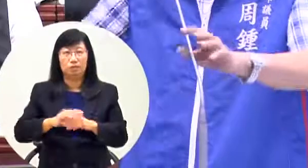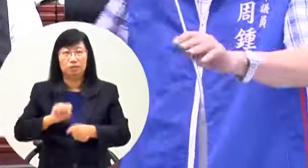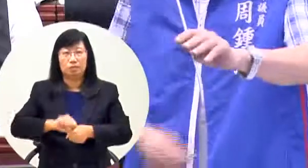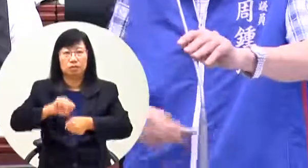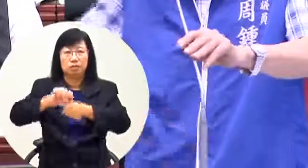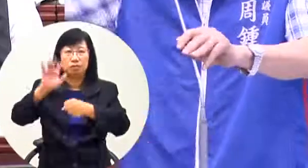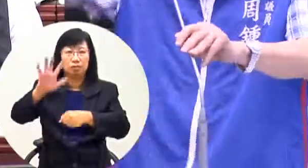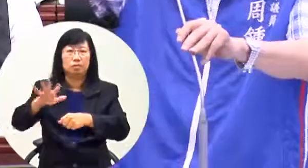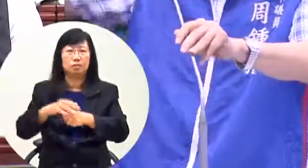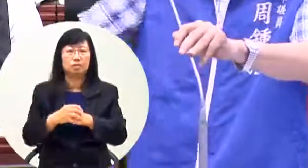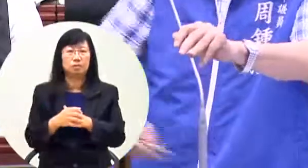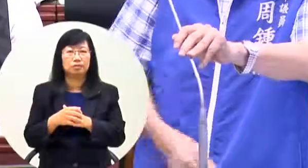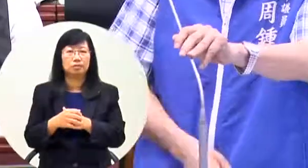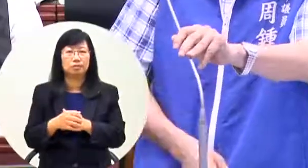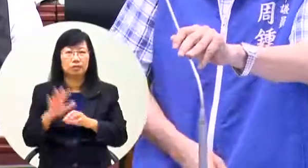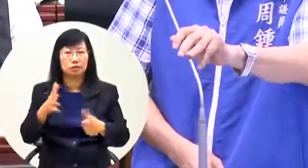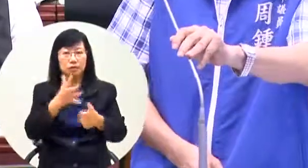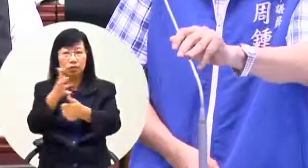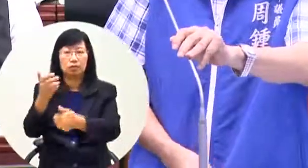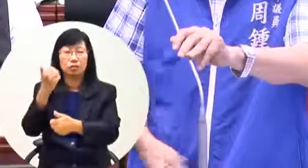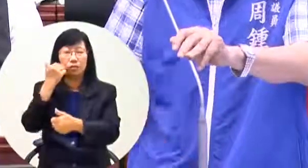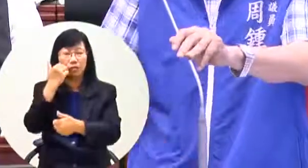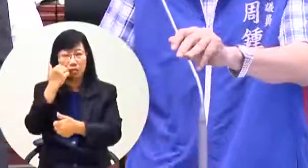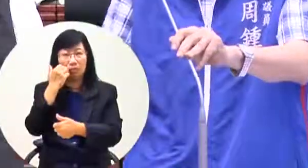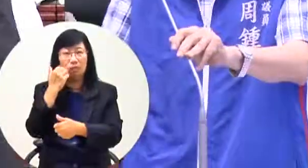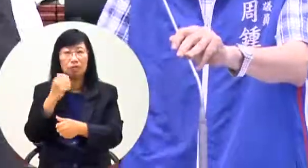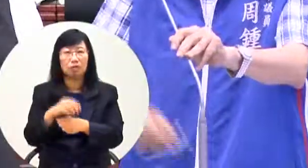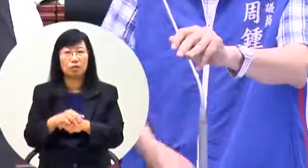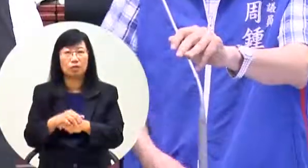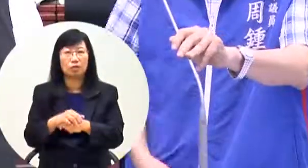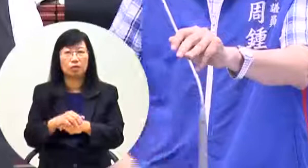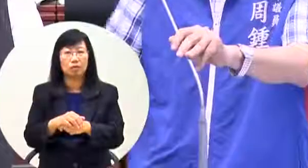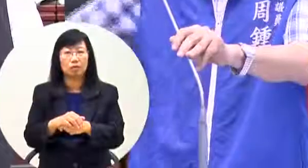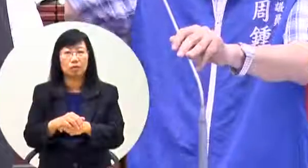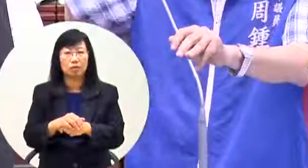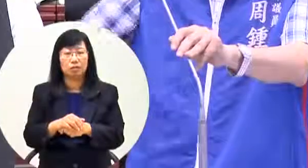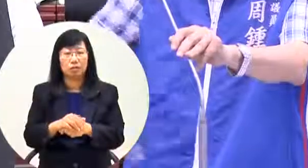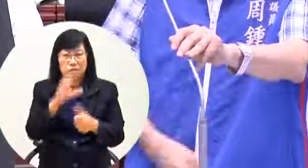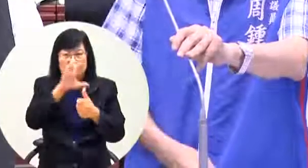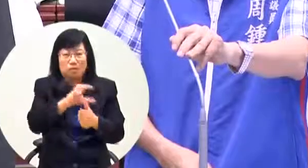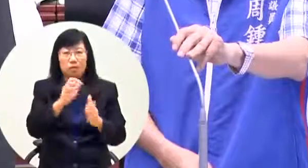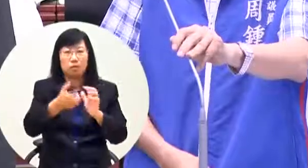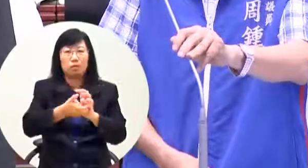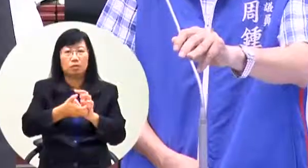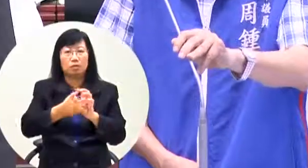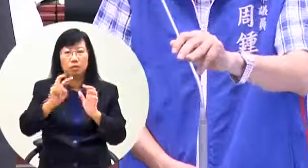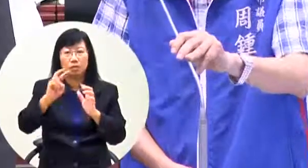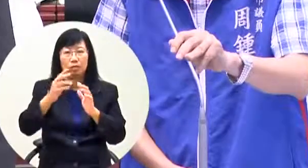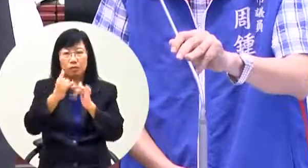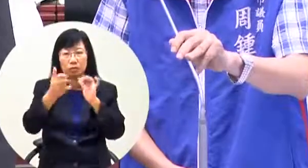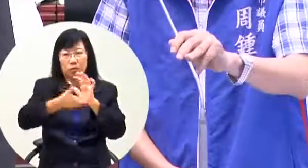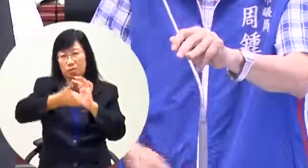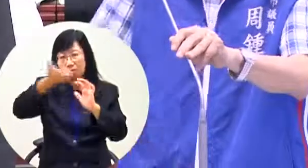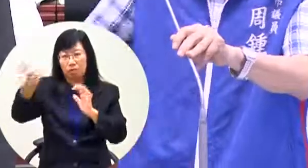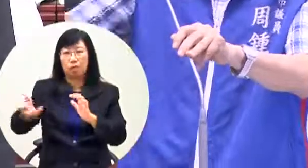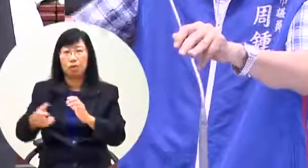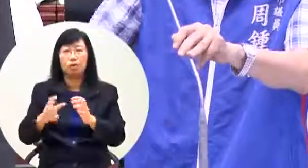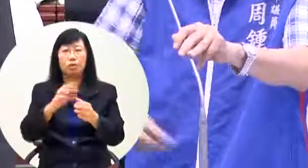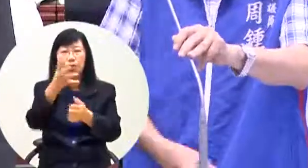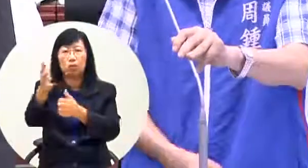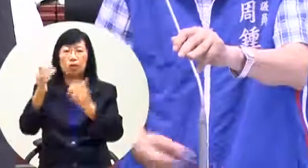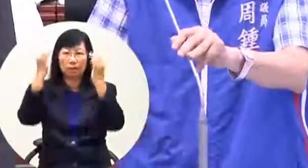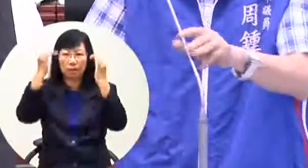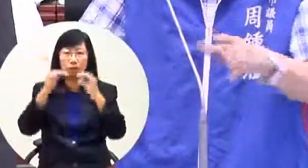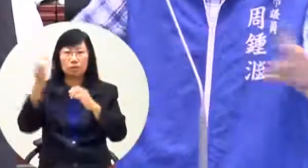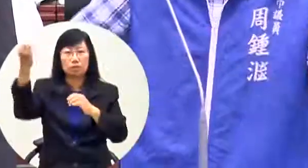用移拨的强势移拨到其他的学校，这都不是办法，因为南洋国小一样会慢慢增加，因为他那边也